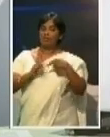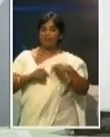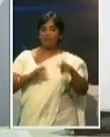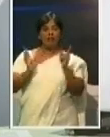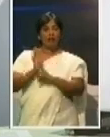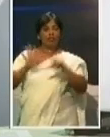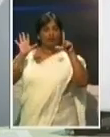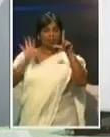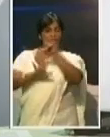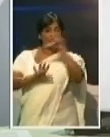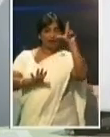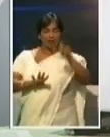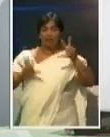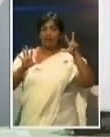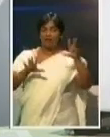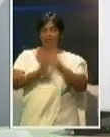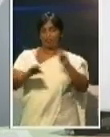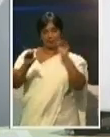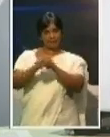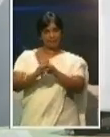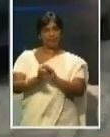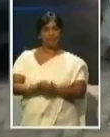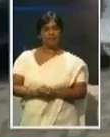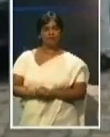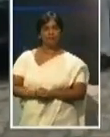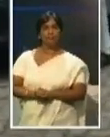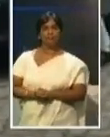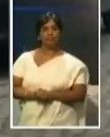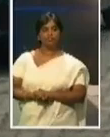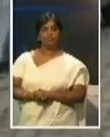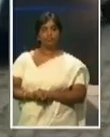මෙවර 417,008 දෙනෙක් පෙනී සිටිනවා.